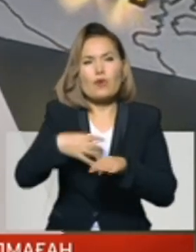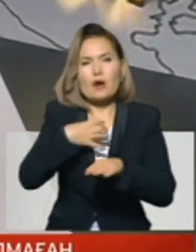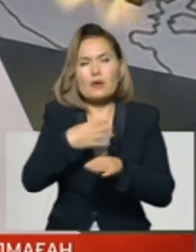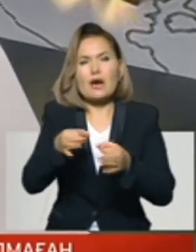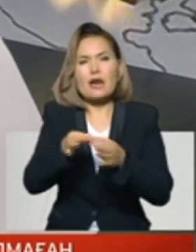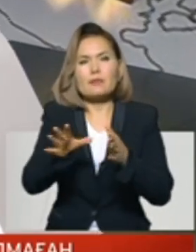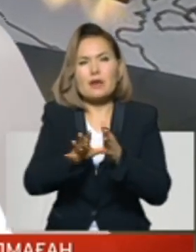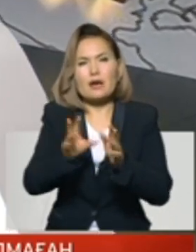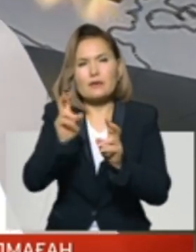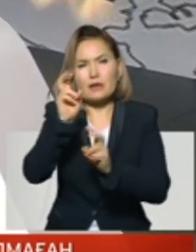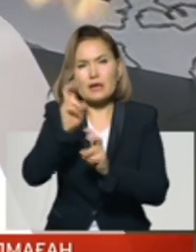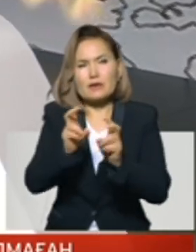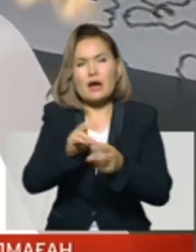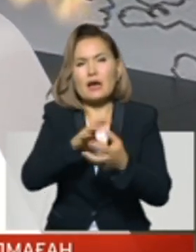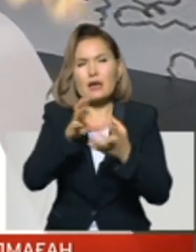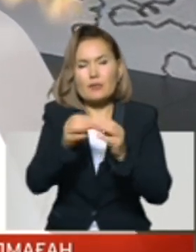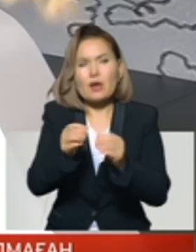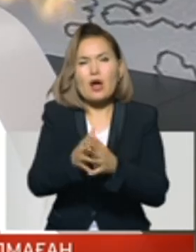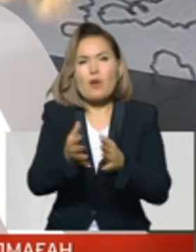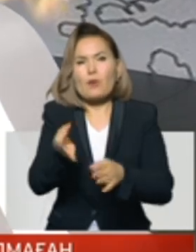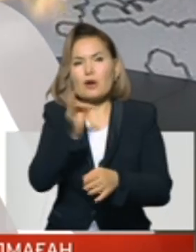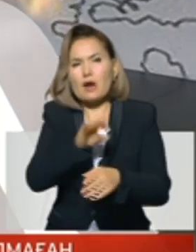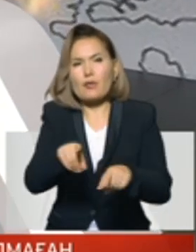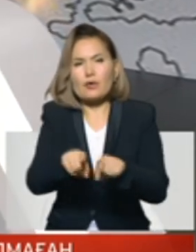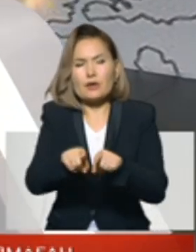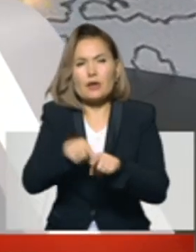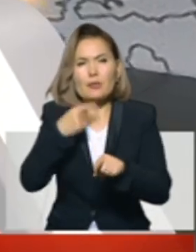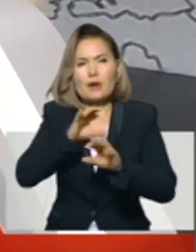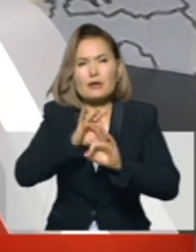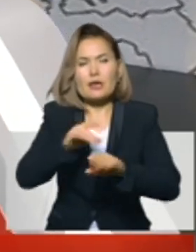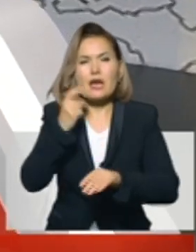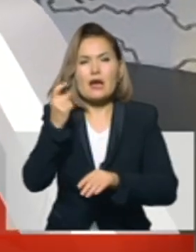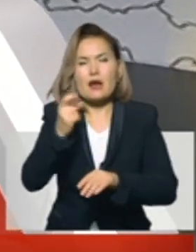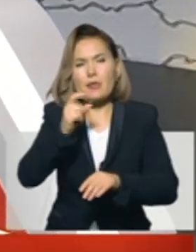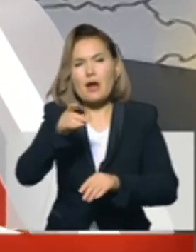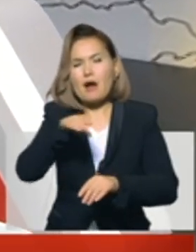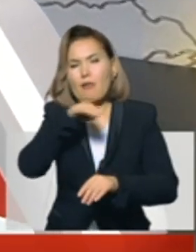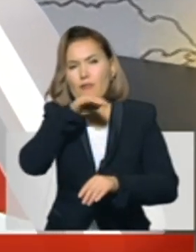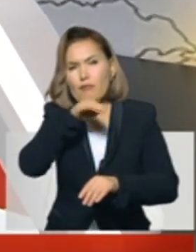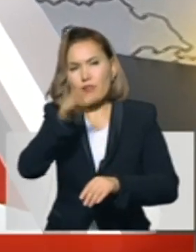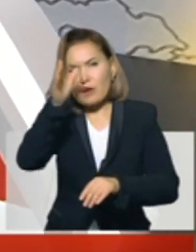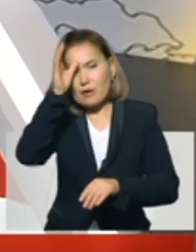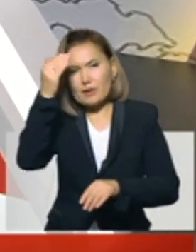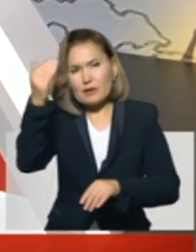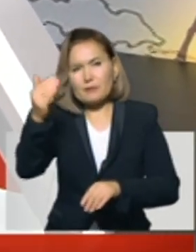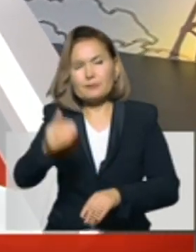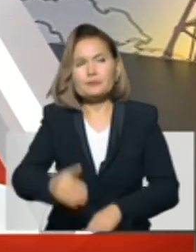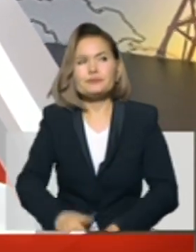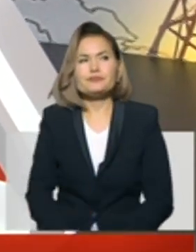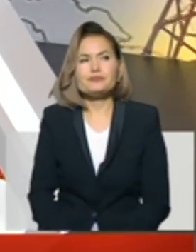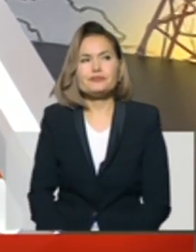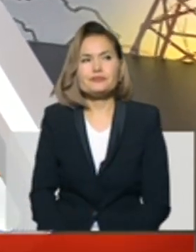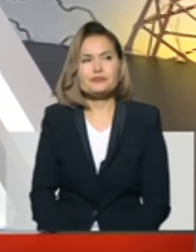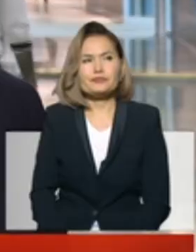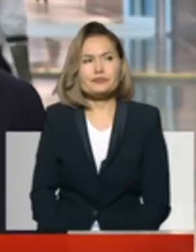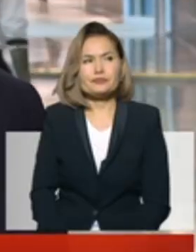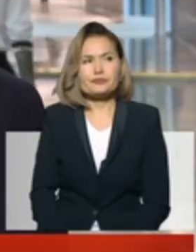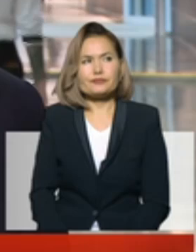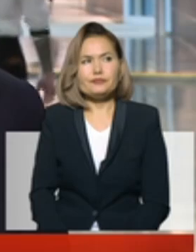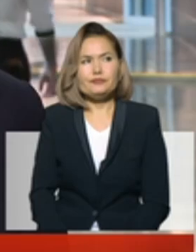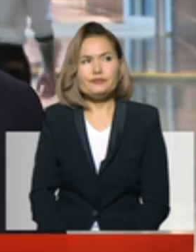отыр. Атом электр станциясының артықшылығы да осында, дейді экономика профессоры Ханс Генберг.